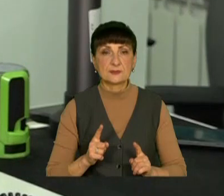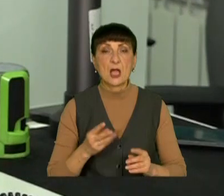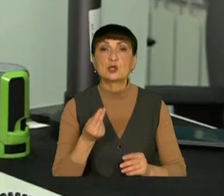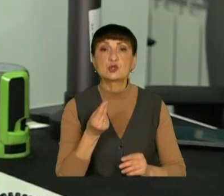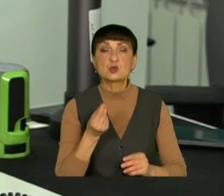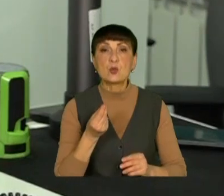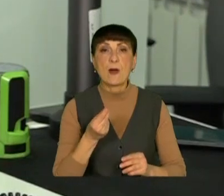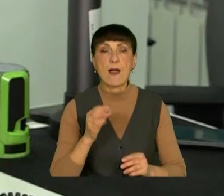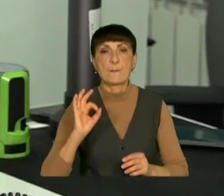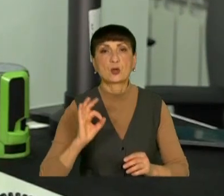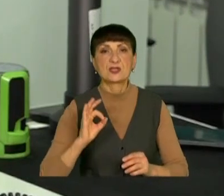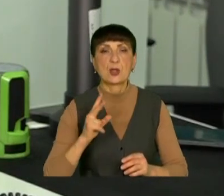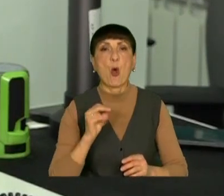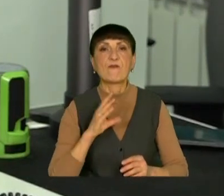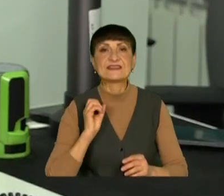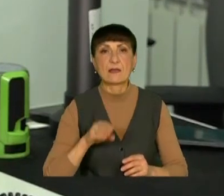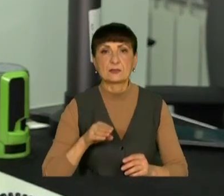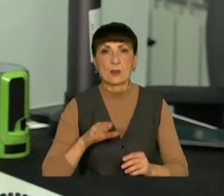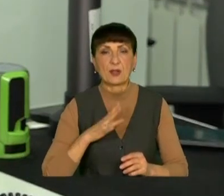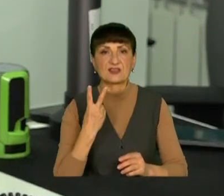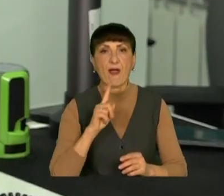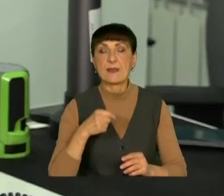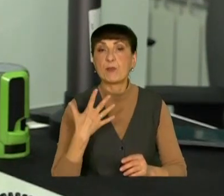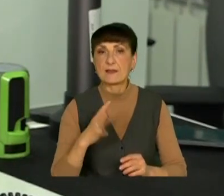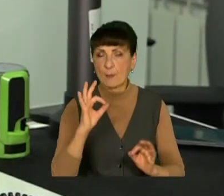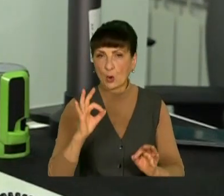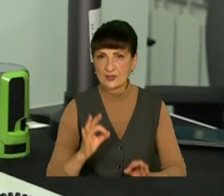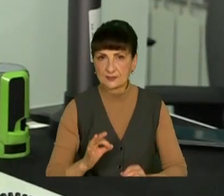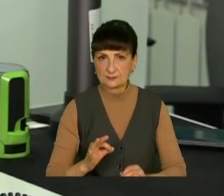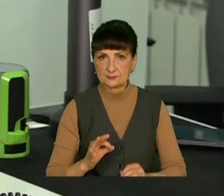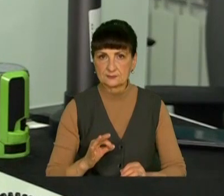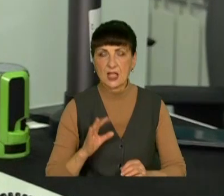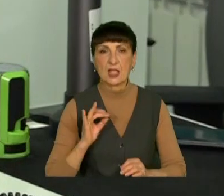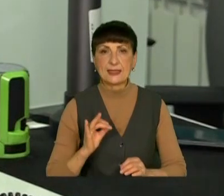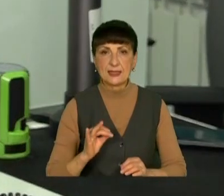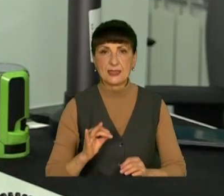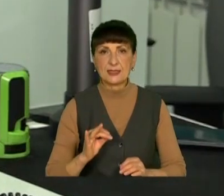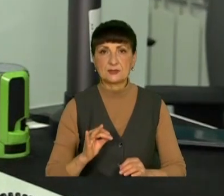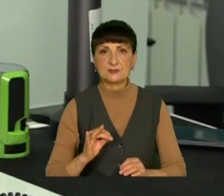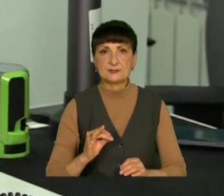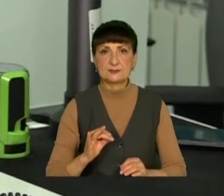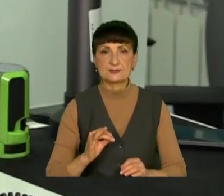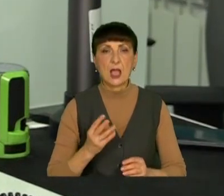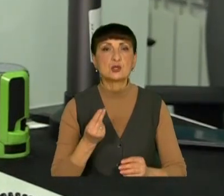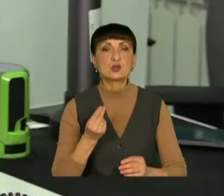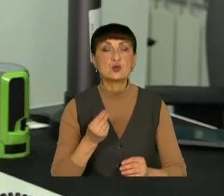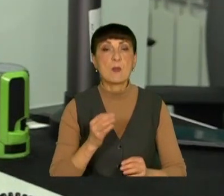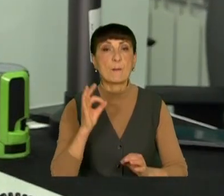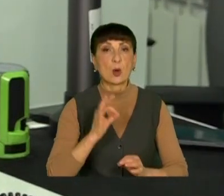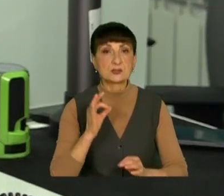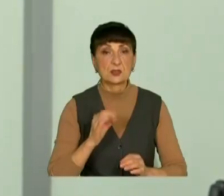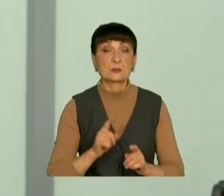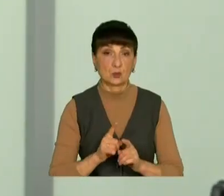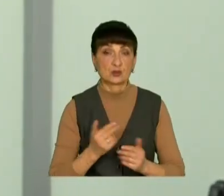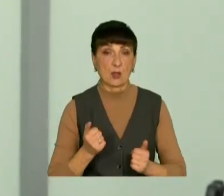сумма коэффициента была 2,5%. И сумма вознаграждения 145 тысяч